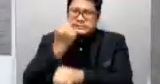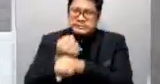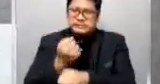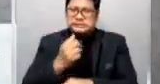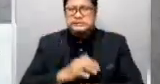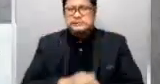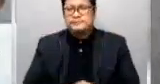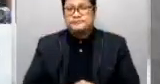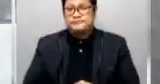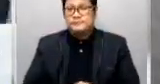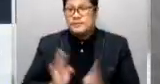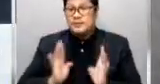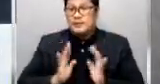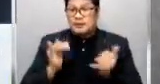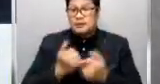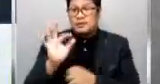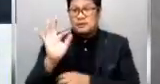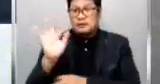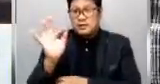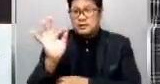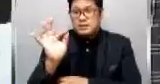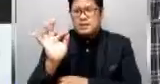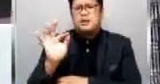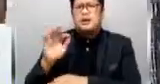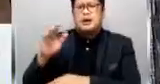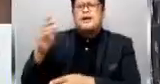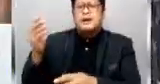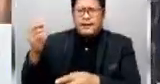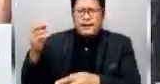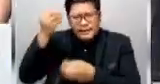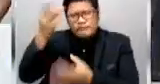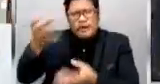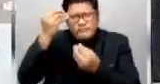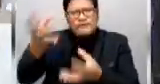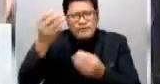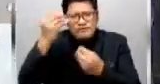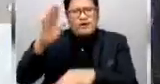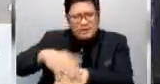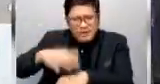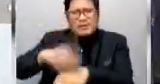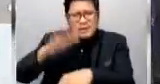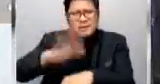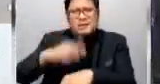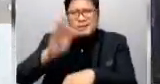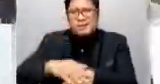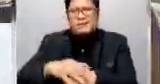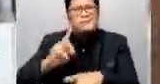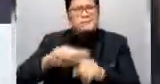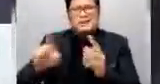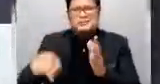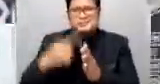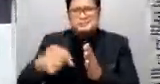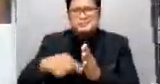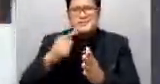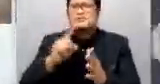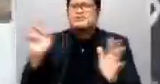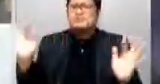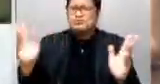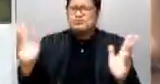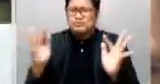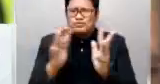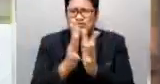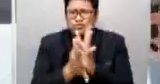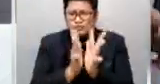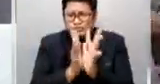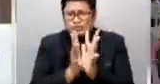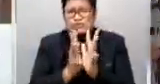Barangay 90, walang tigil ang paalala ng mga opisyal na barangay, lalo na sa pamilihan doon, na minsan hindi maiwasan ng kumpulan. At matapos ang isang taon na ng